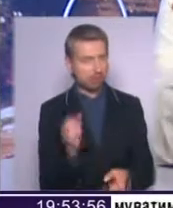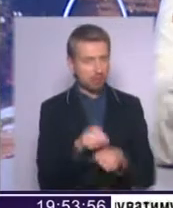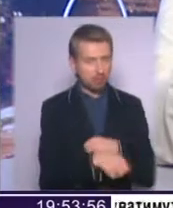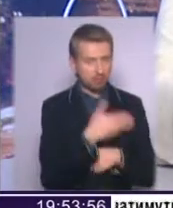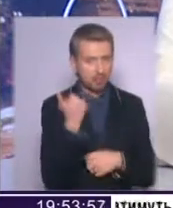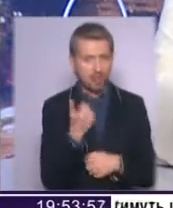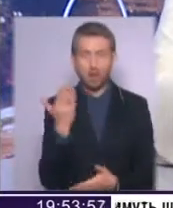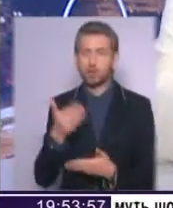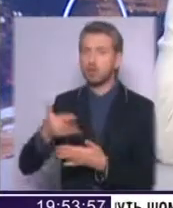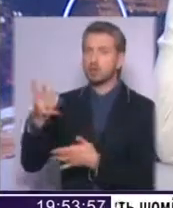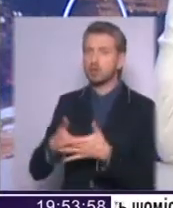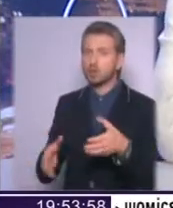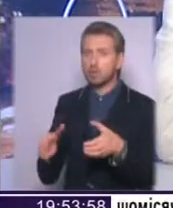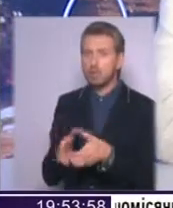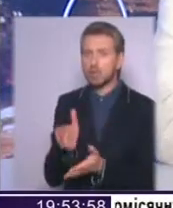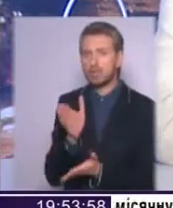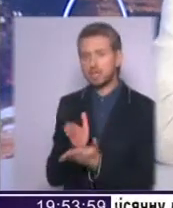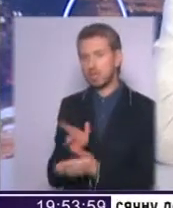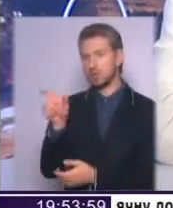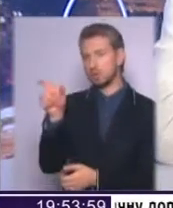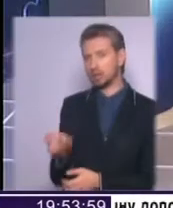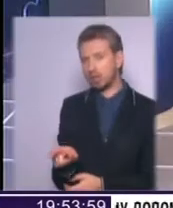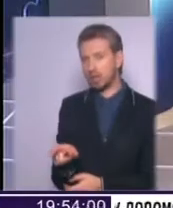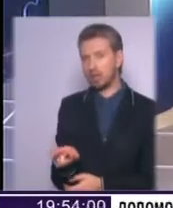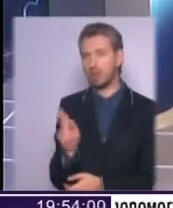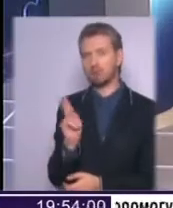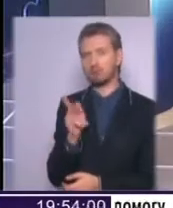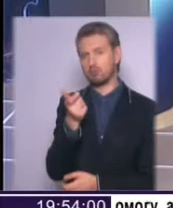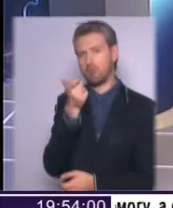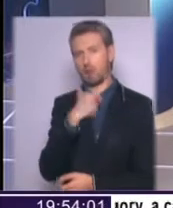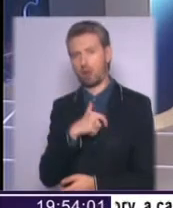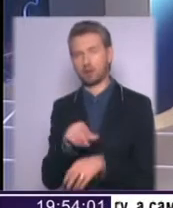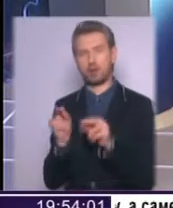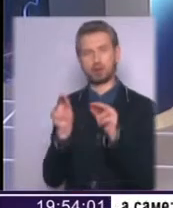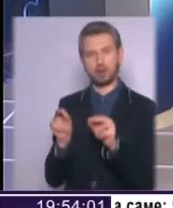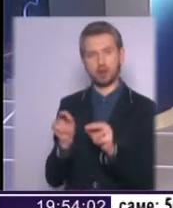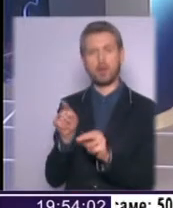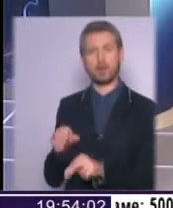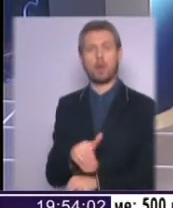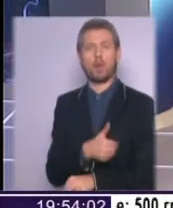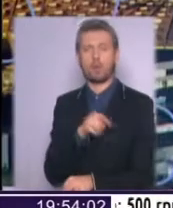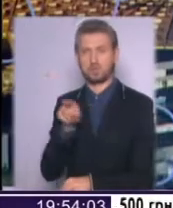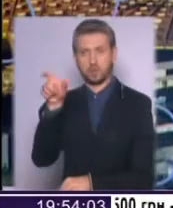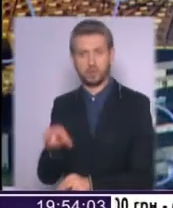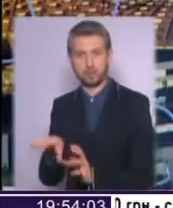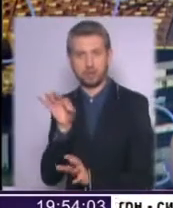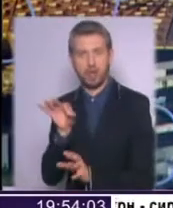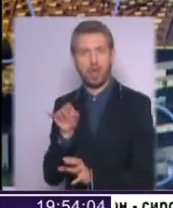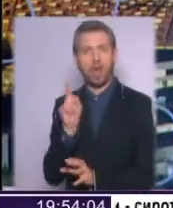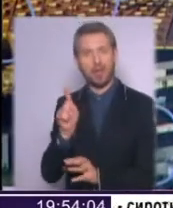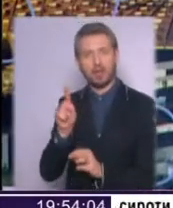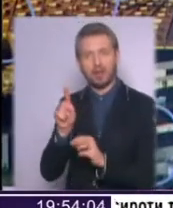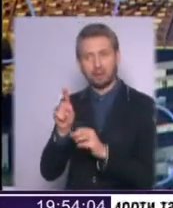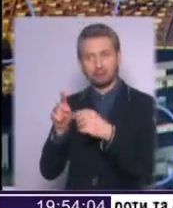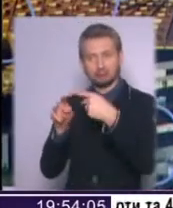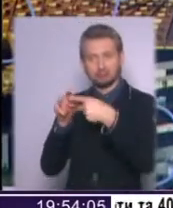голосують, в списку хіба, що... в партії є там людина, яка порядна, чесна, і ти хочеш за неї проголосувати, але наступною за